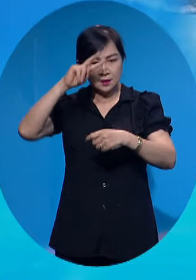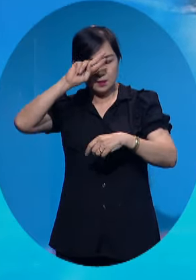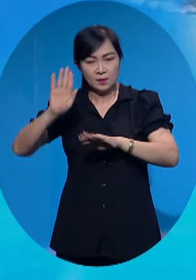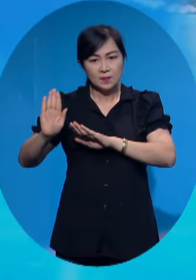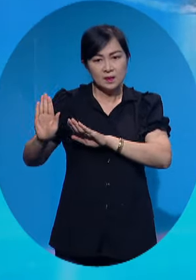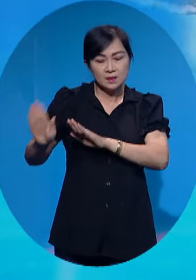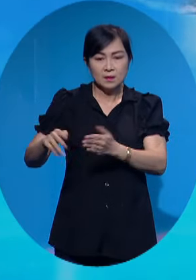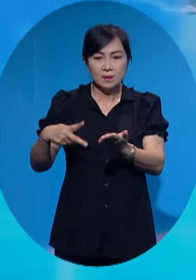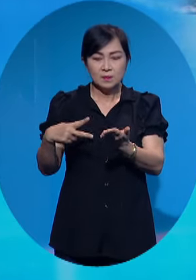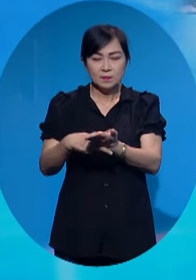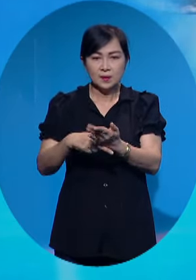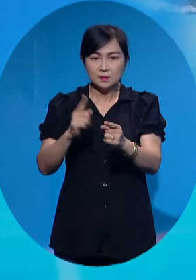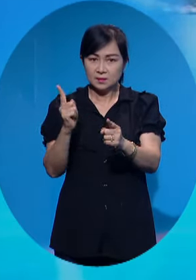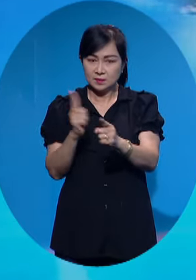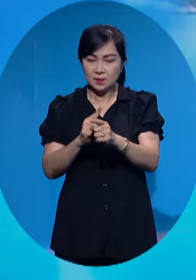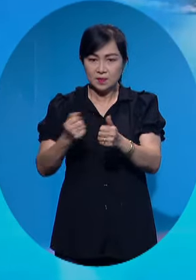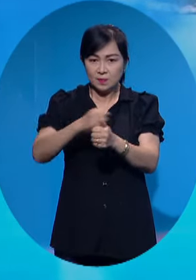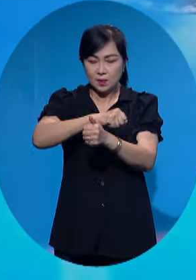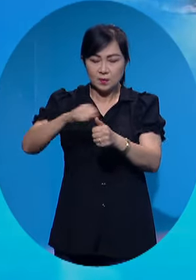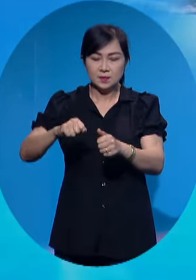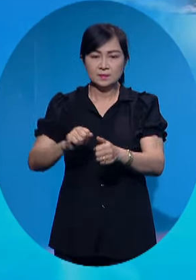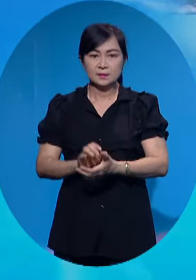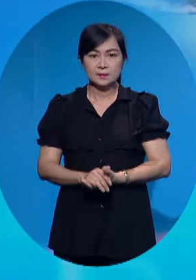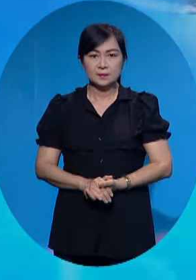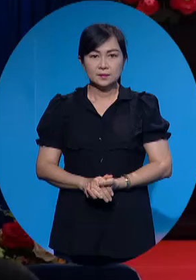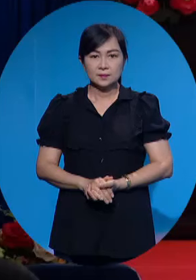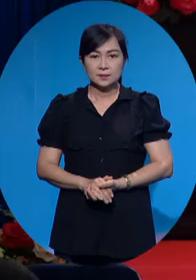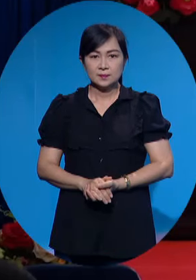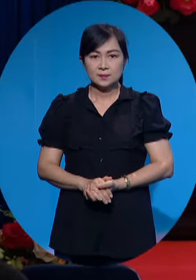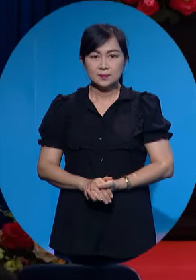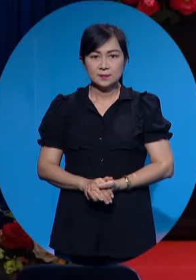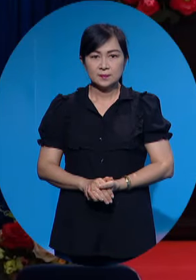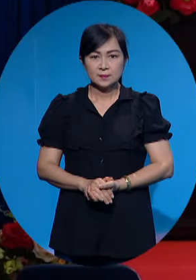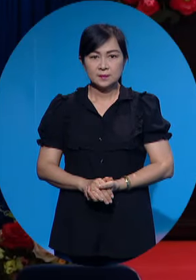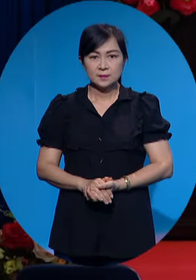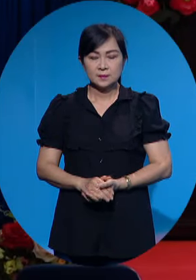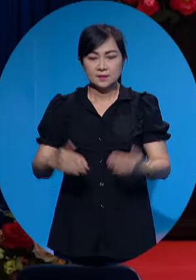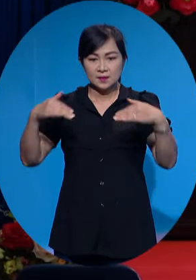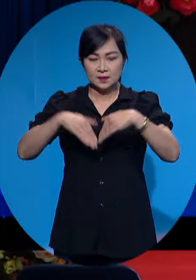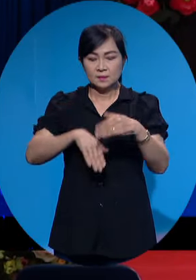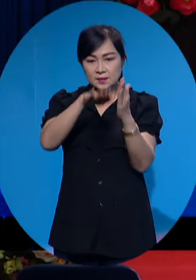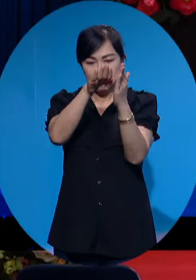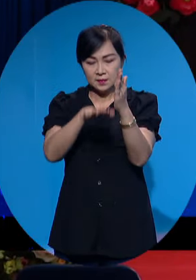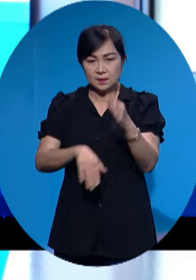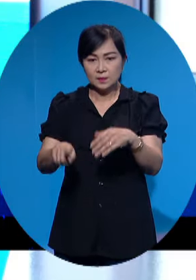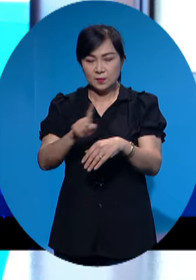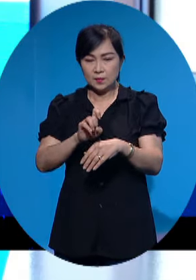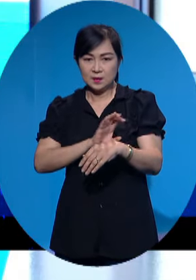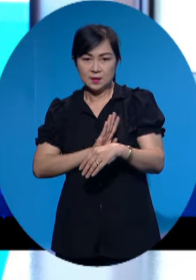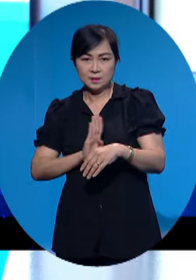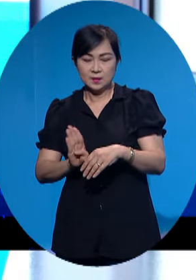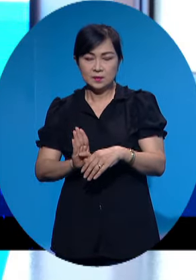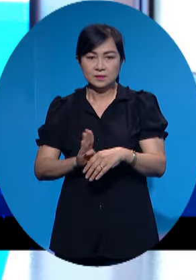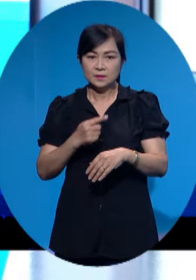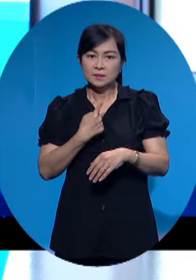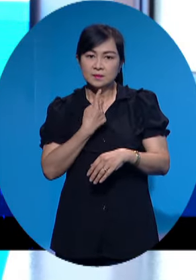mọi hình thức phân biệt đối xử và bạo lực trên cơ sở giới tham dự chương trình có khoảng 100 đại biểu là